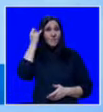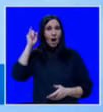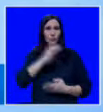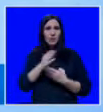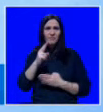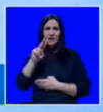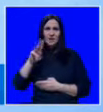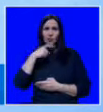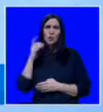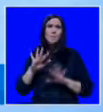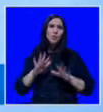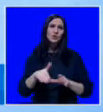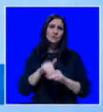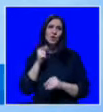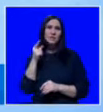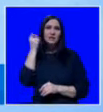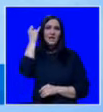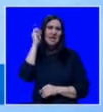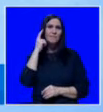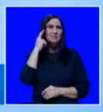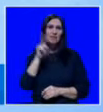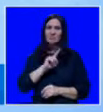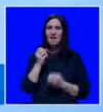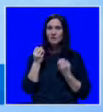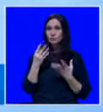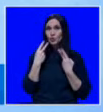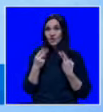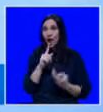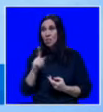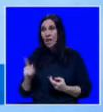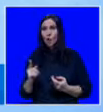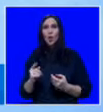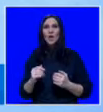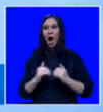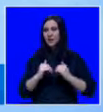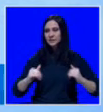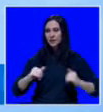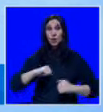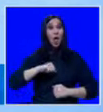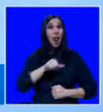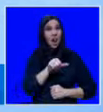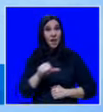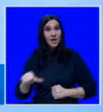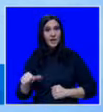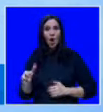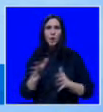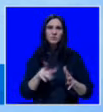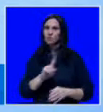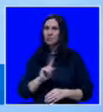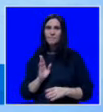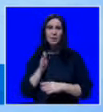съм се отказал от тази идея. Аз смятам, че това е невъзможно. Видя се, че някои от разделителните линии в обществото са